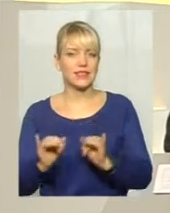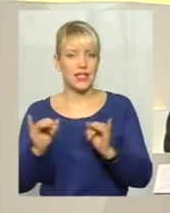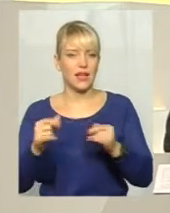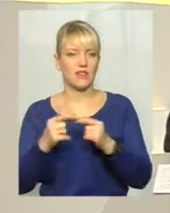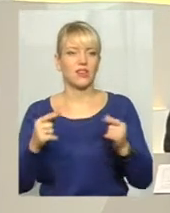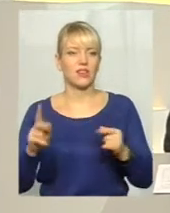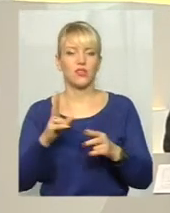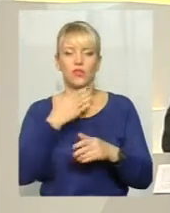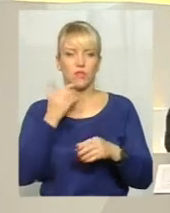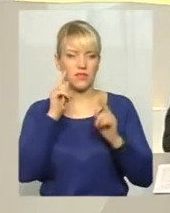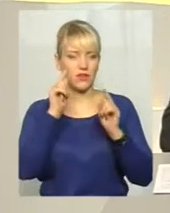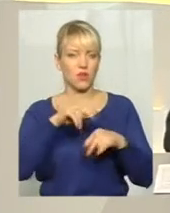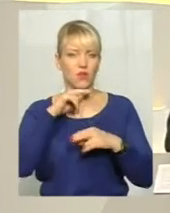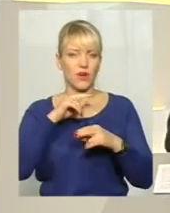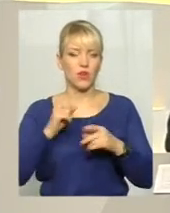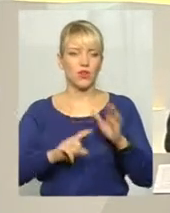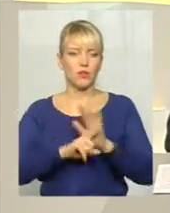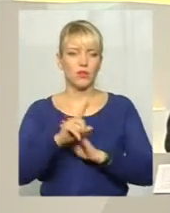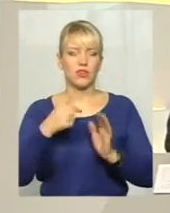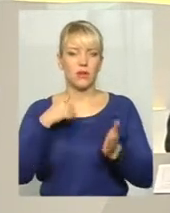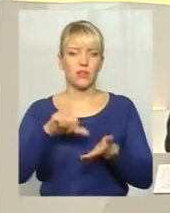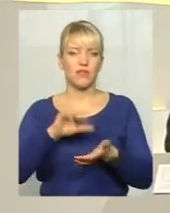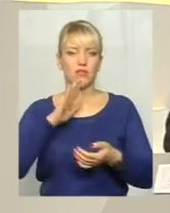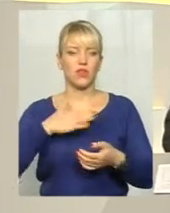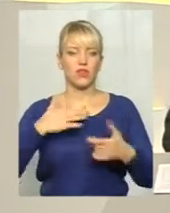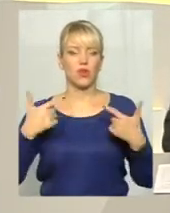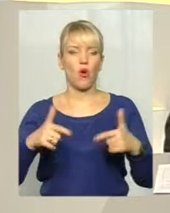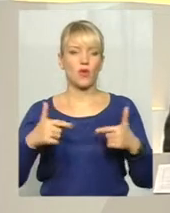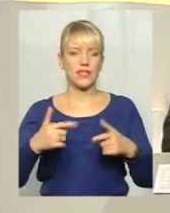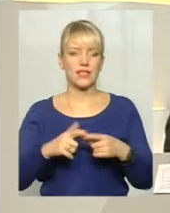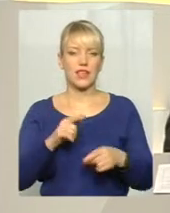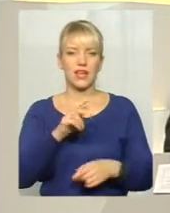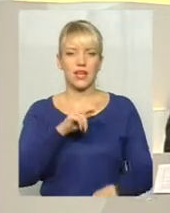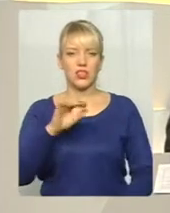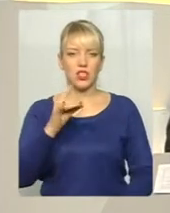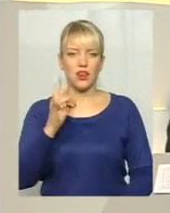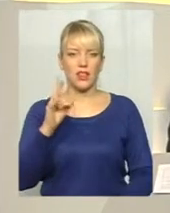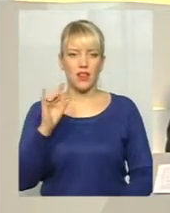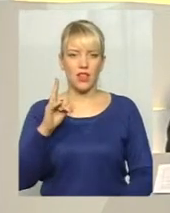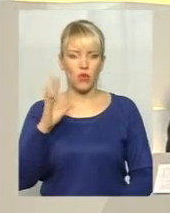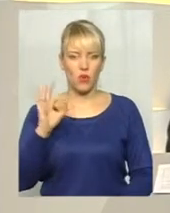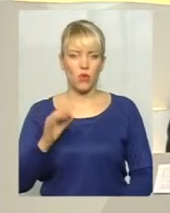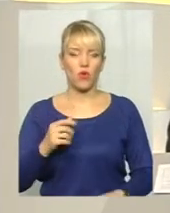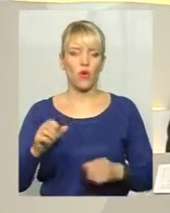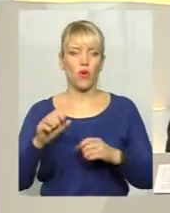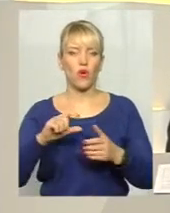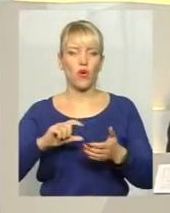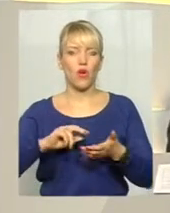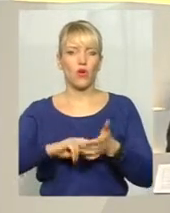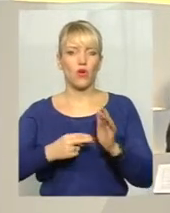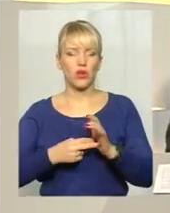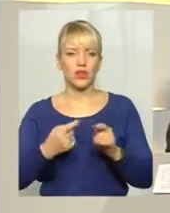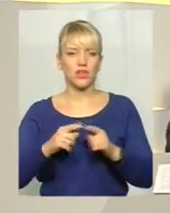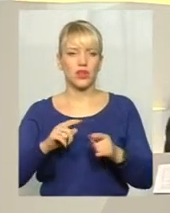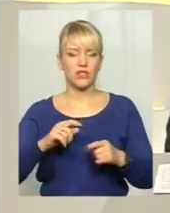не всі звертають увагу. Ну, для початку я представлю наших гостей в студії. Це Олег Черненко, координатор руху «Чесно» в Хмельницькій області, та Наля Шпилак,